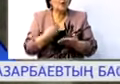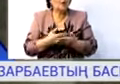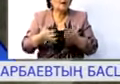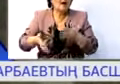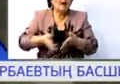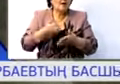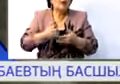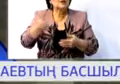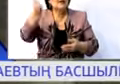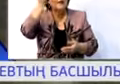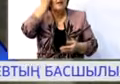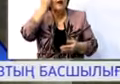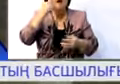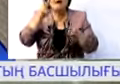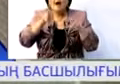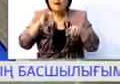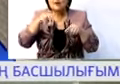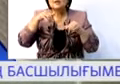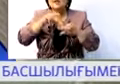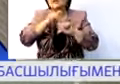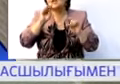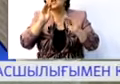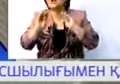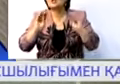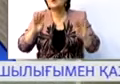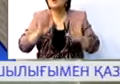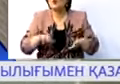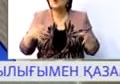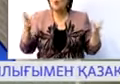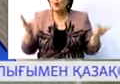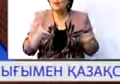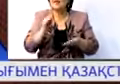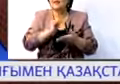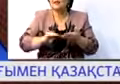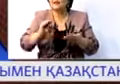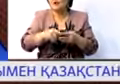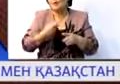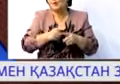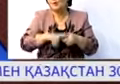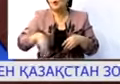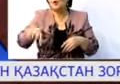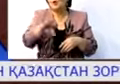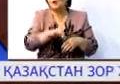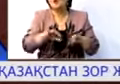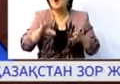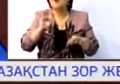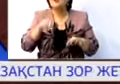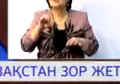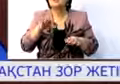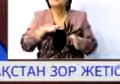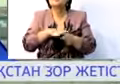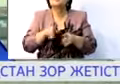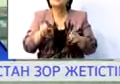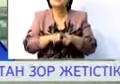археологиялық ескерткіштер мен археологиялық кешендердің экспозициялары қойылу керектігін жазды. Бұл ретте өркениеттер ордасы болған Сыр